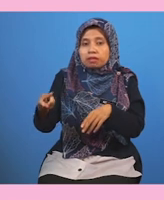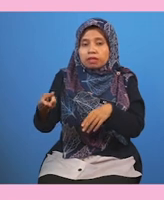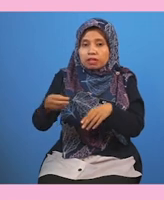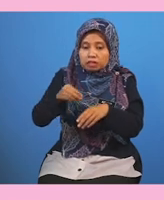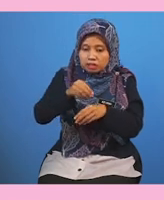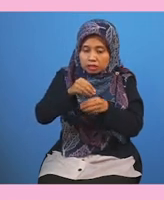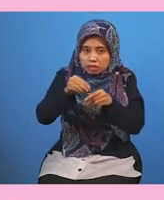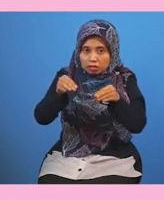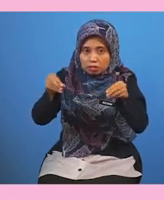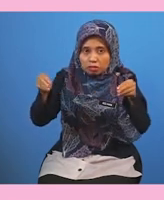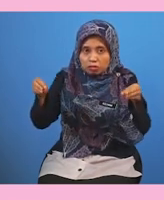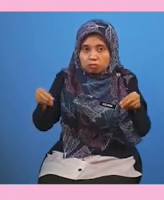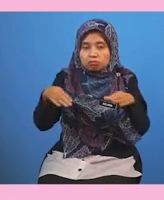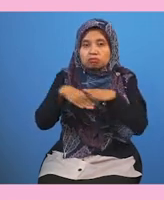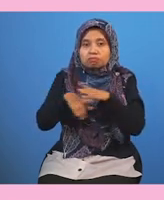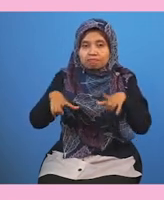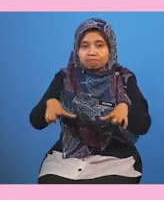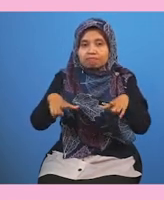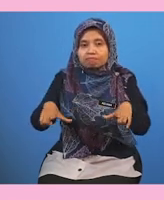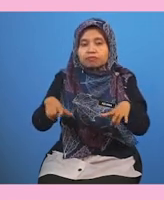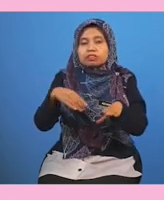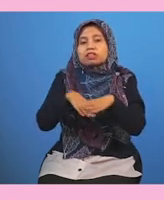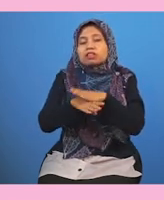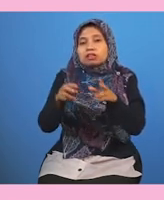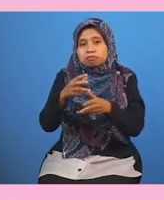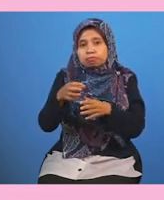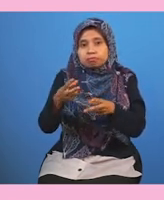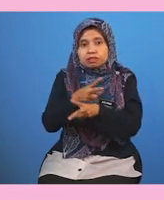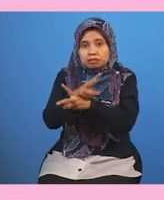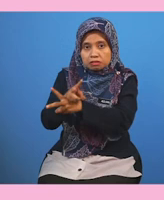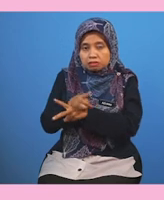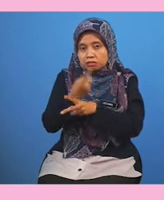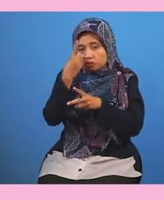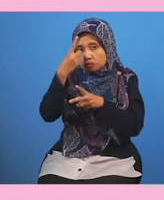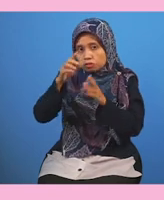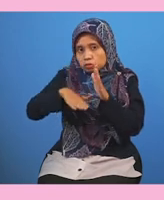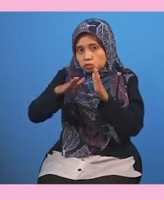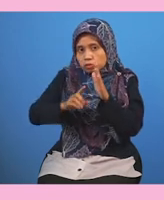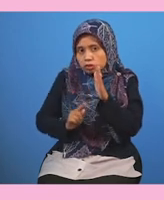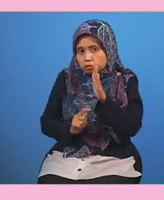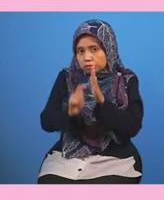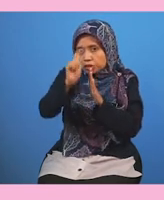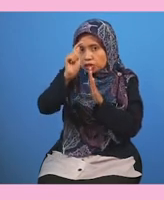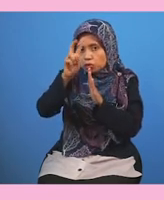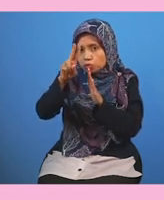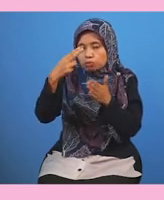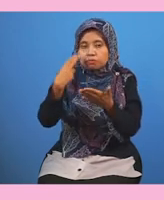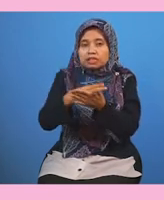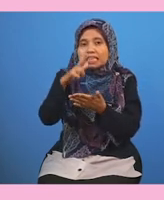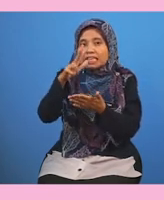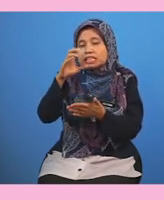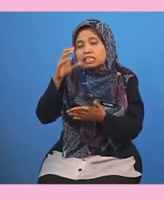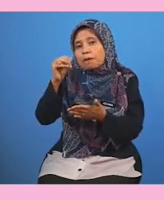lapisan habuk kayu ke dalam bekas penternakan sekurang-kurangnya ketinggian 2 hingga 3